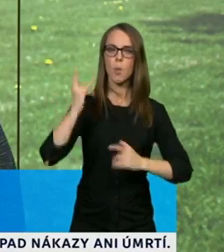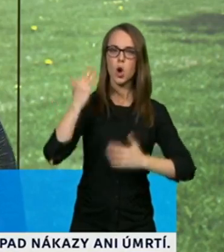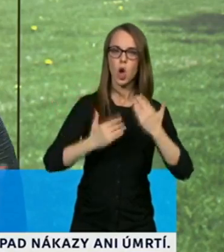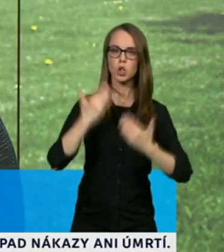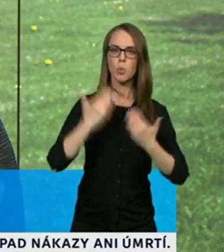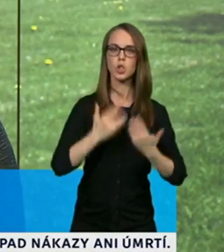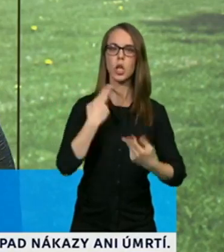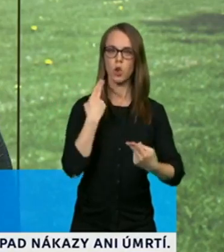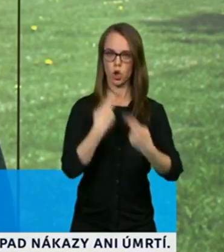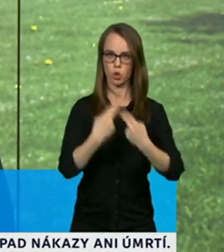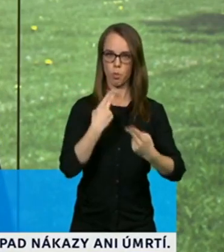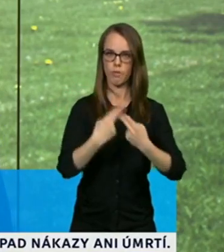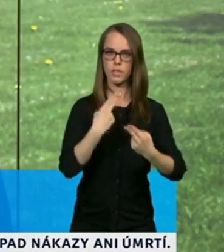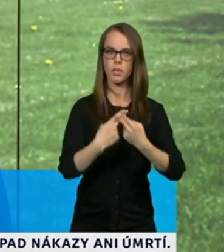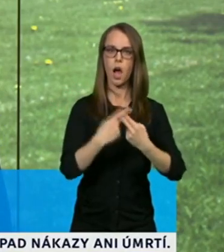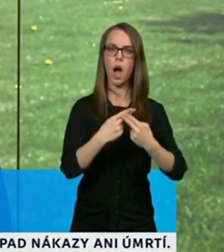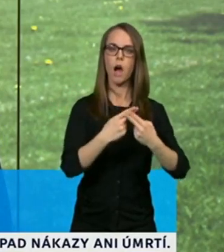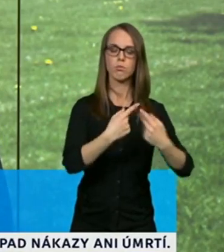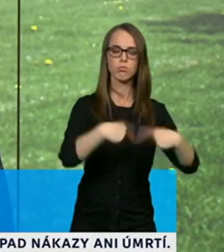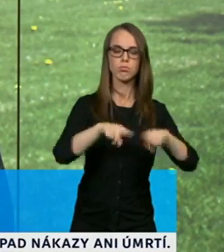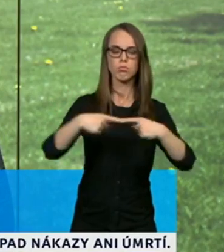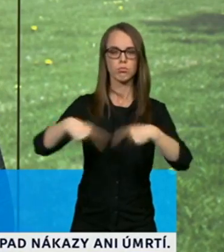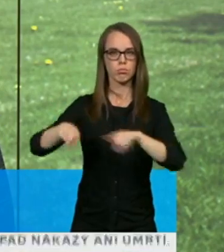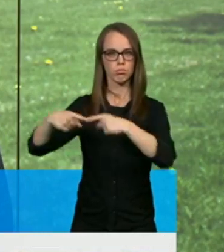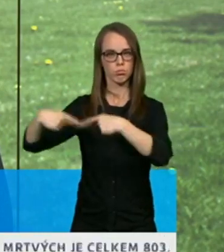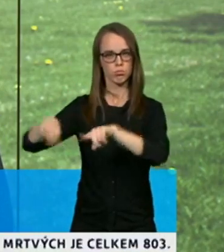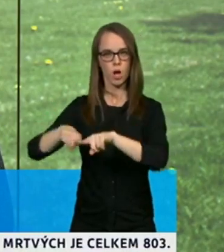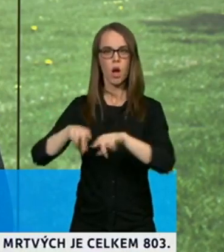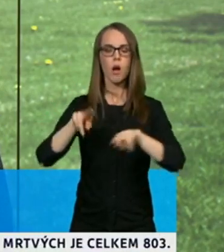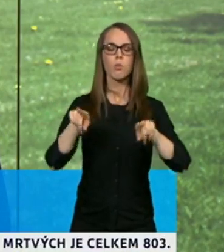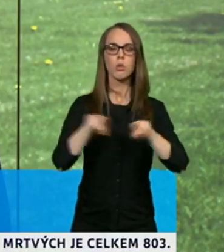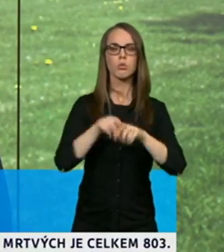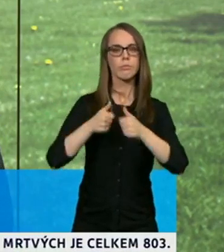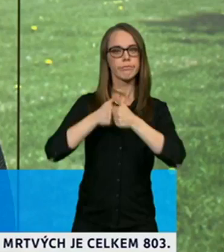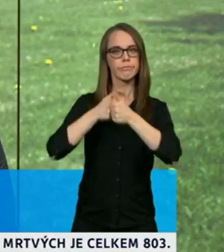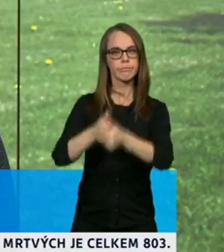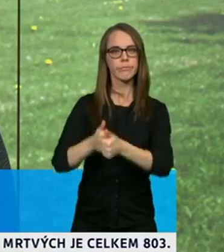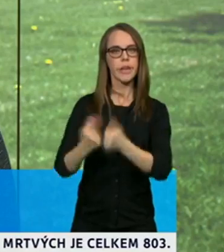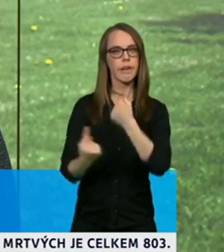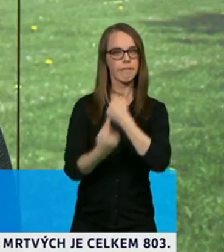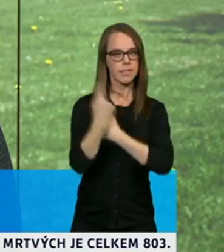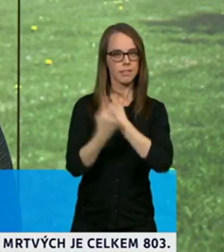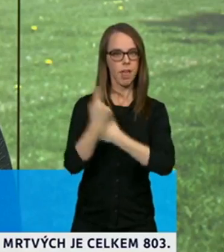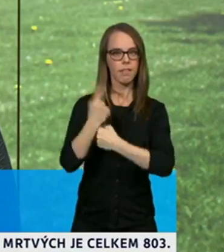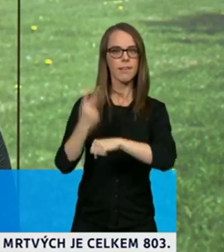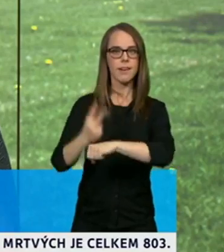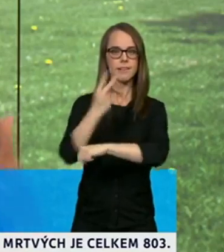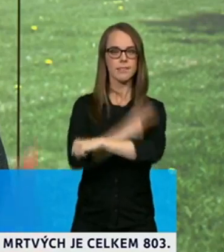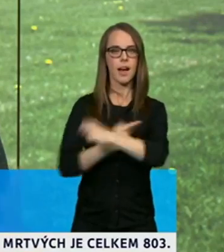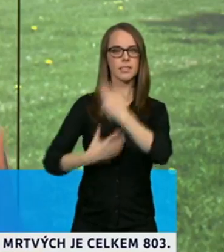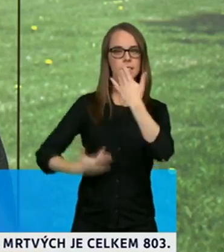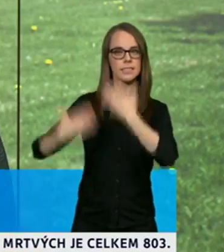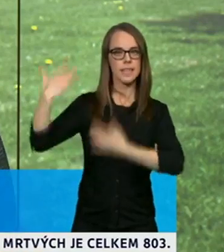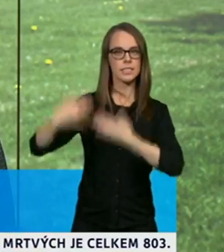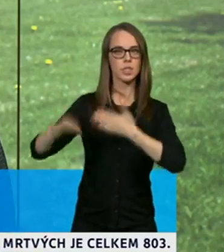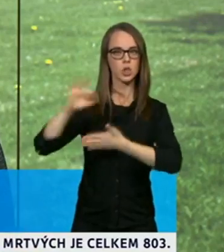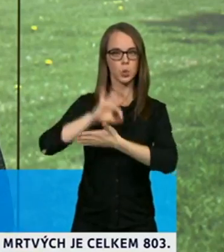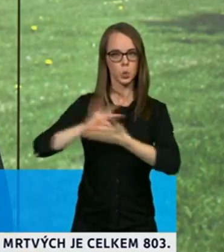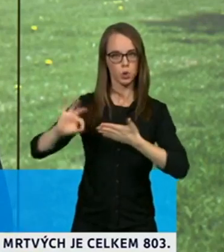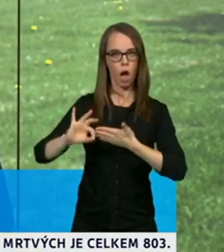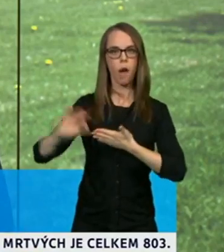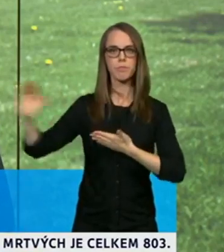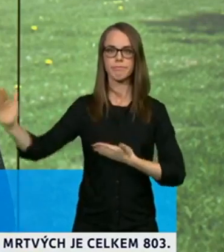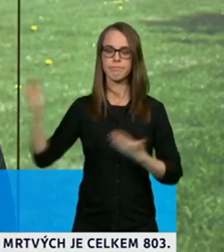A samozřejmě pak ještě na základě čísel Českého statistického úřadu bude predikce zpřesněna v září. Proto, aby byla